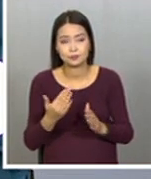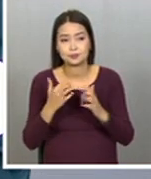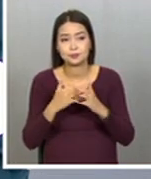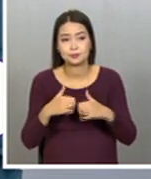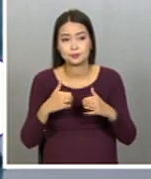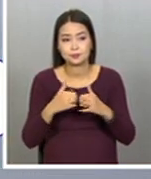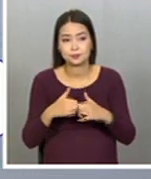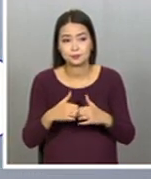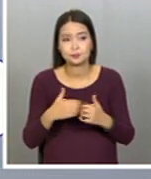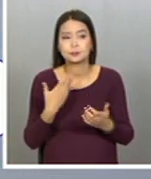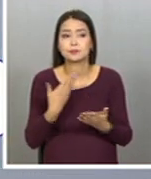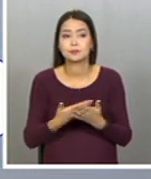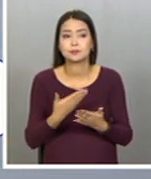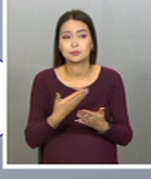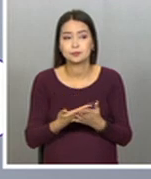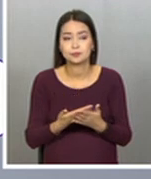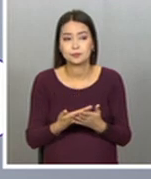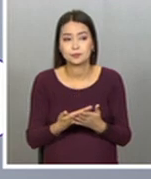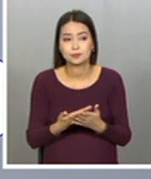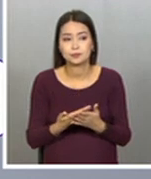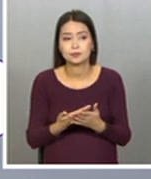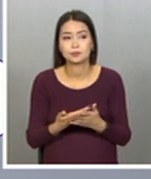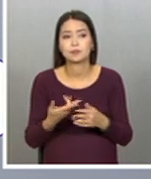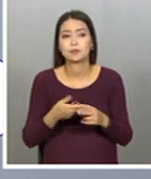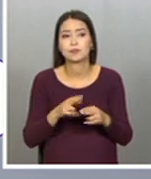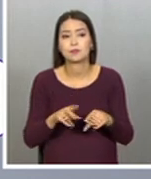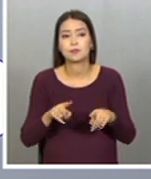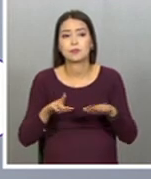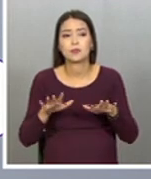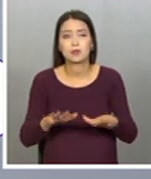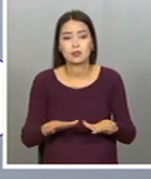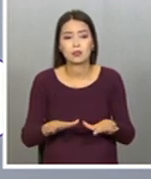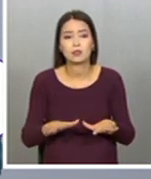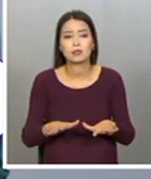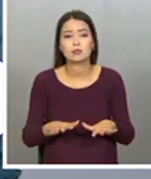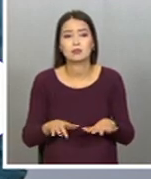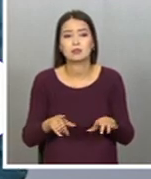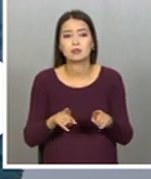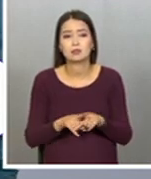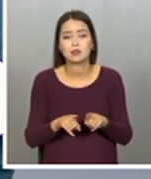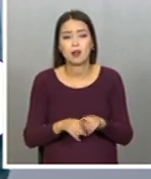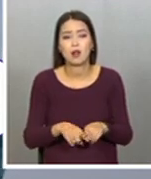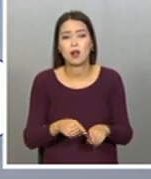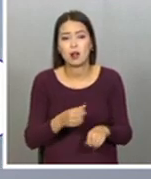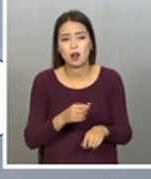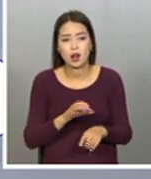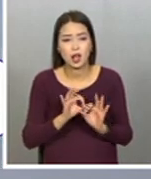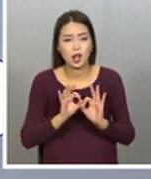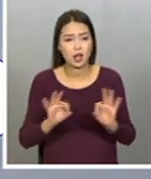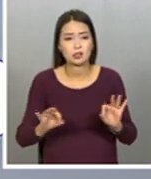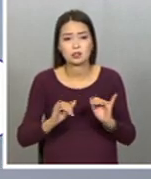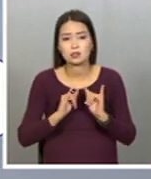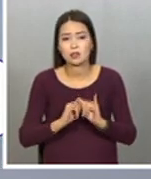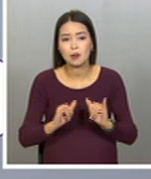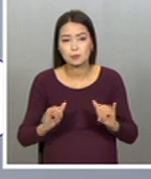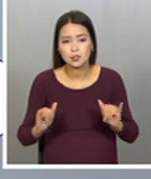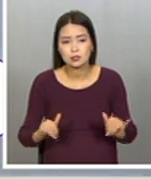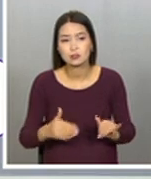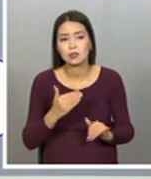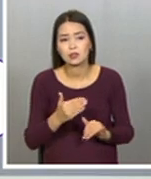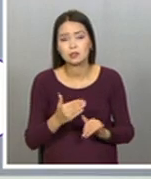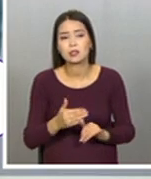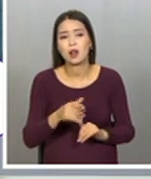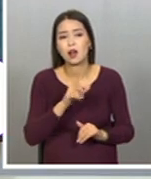Мінекей, сулы ортада мекендеп, сулы ортада жақсы дамитын вибриондар адамның аш